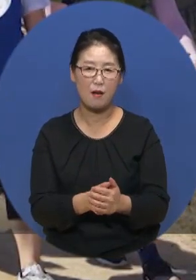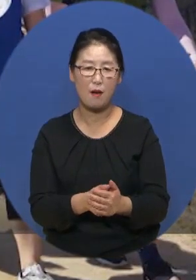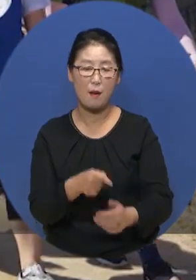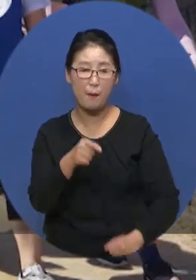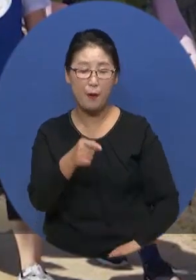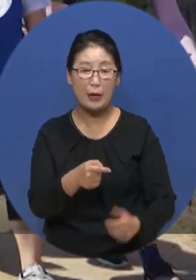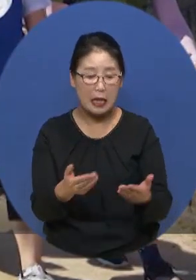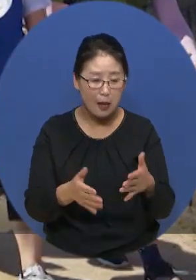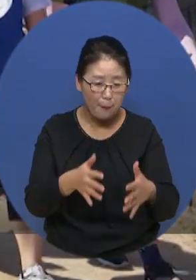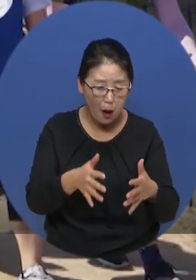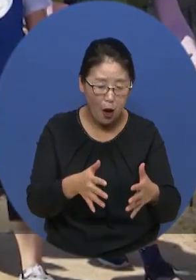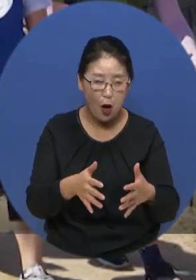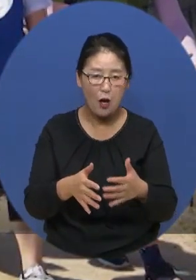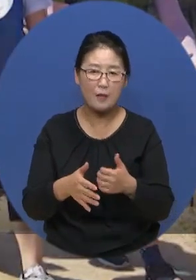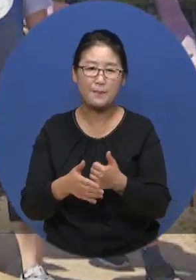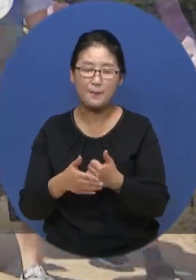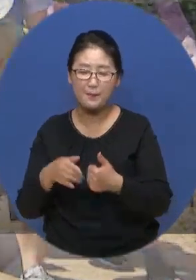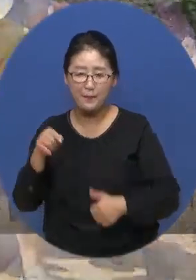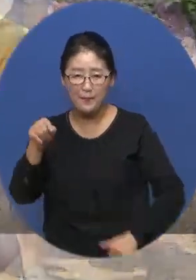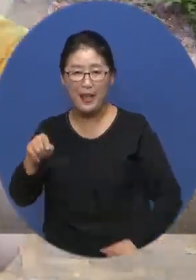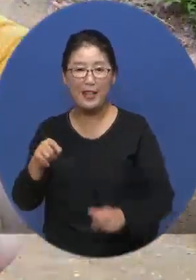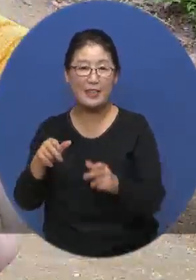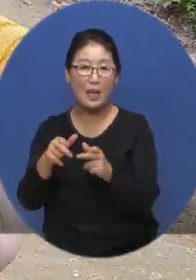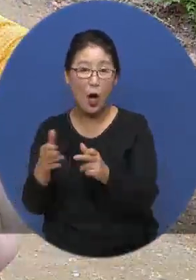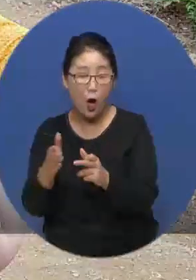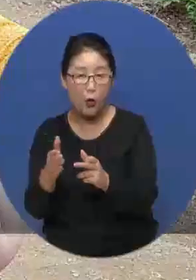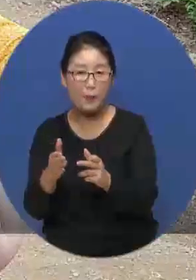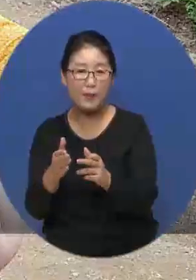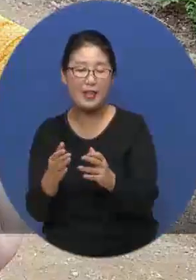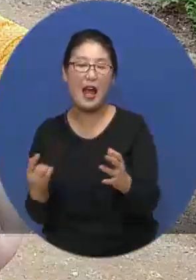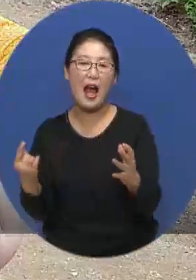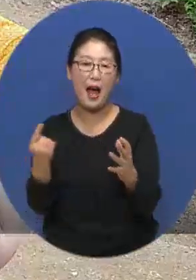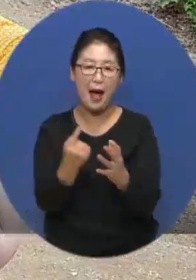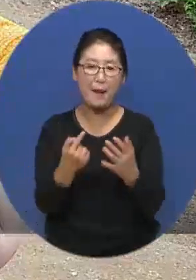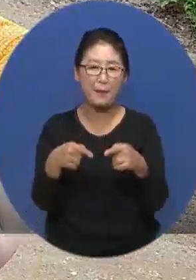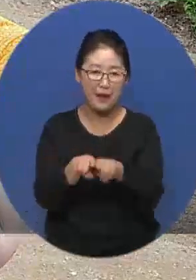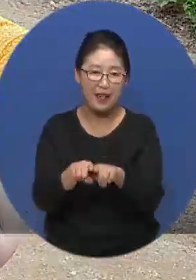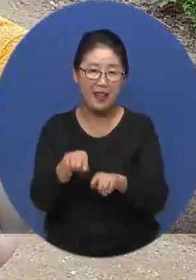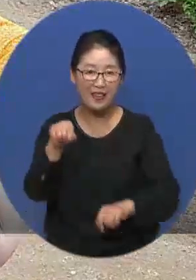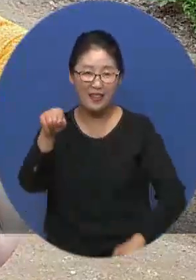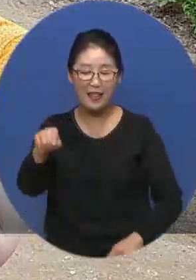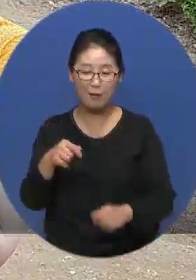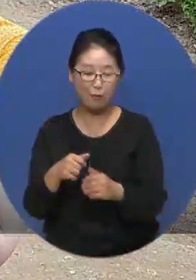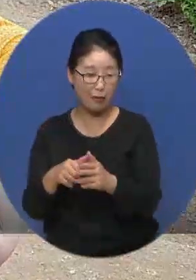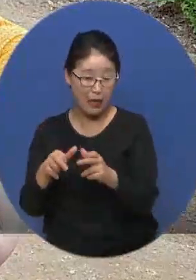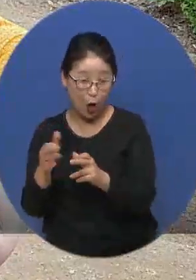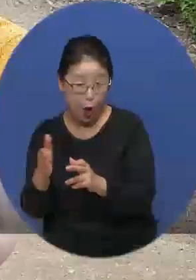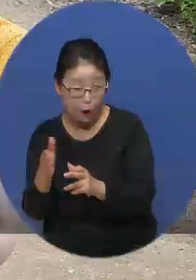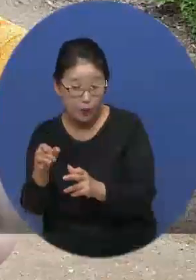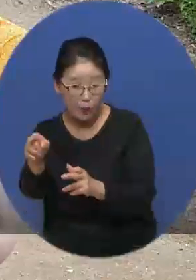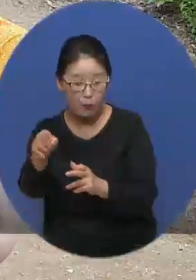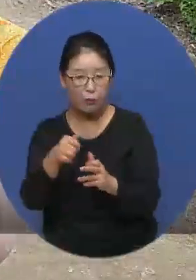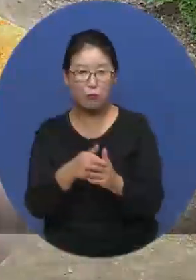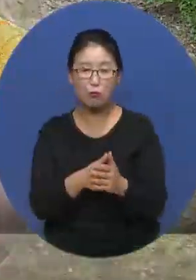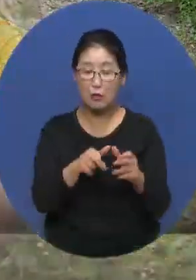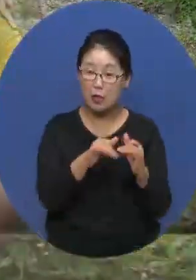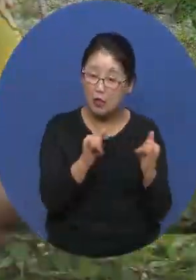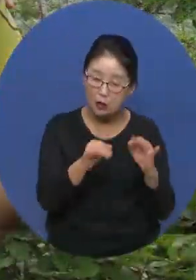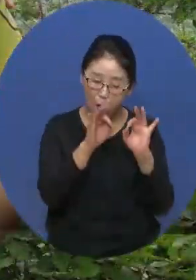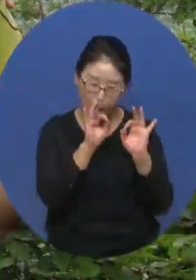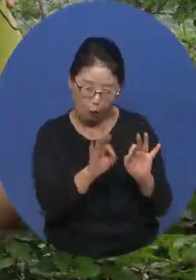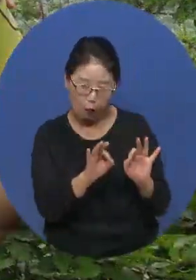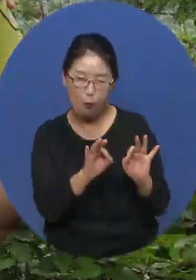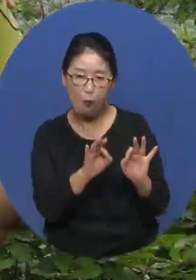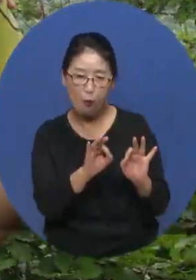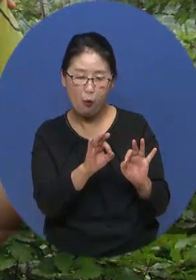또 비장애인은 장애인들로부터 거꾸로 배우는 게 많아요. 애들이 힘든데도 일할 수 있다는 걸 배울